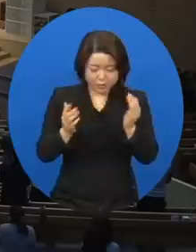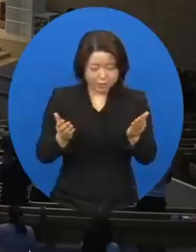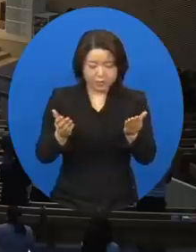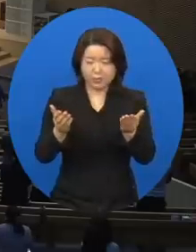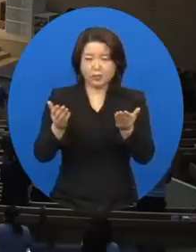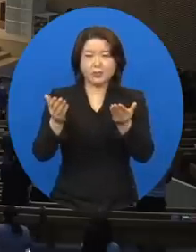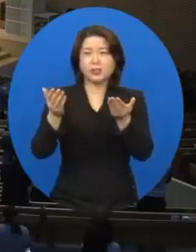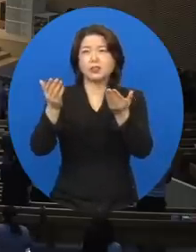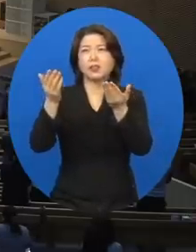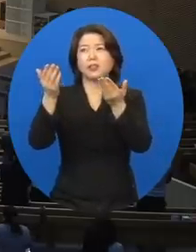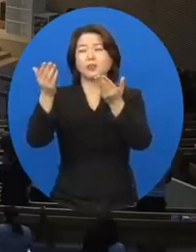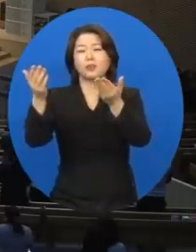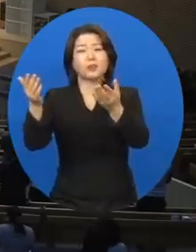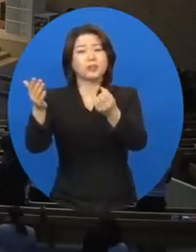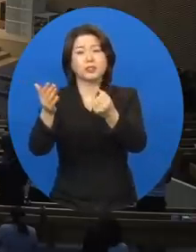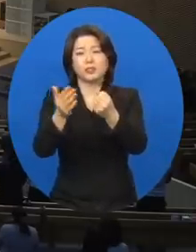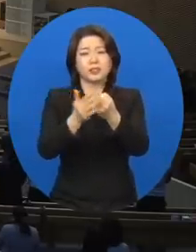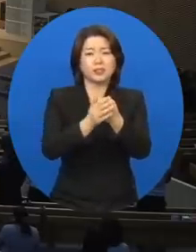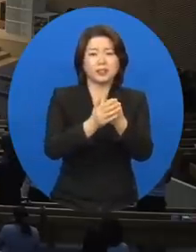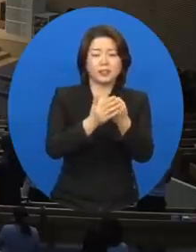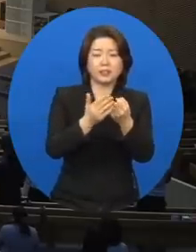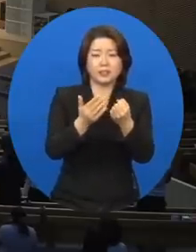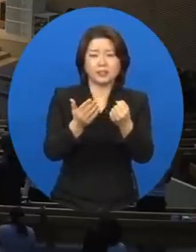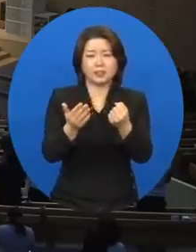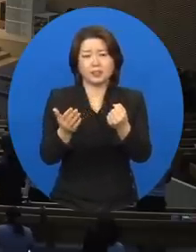기도로 가오니